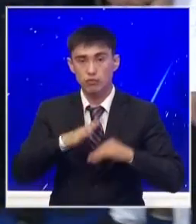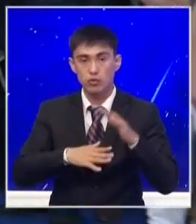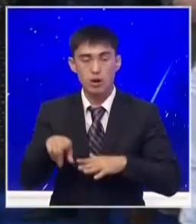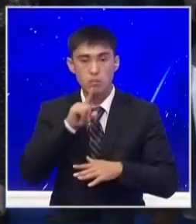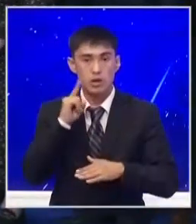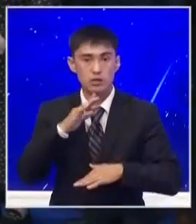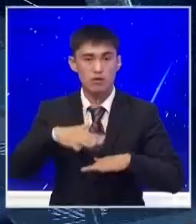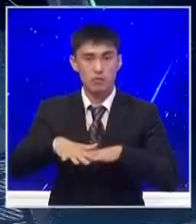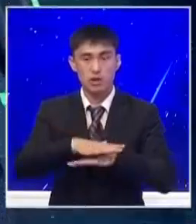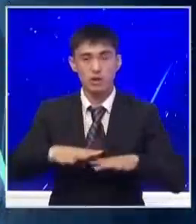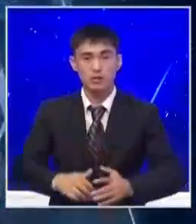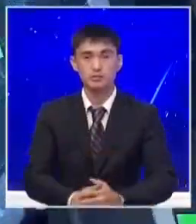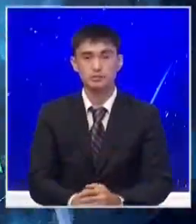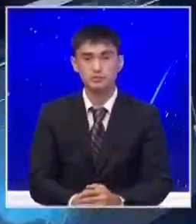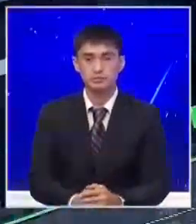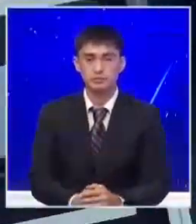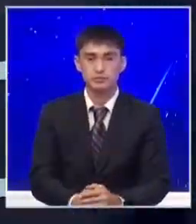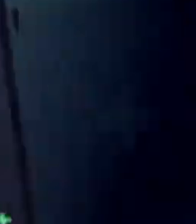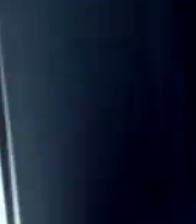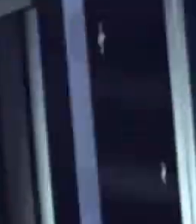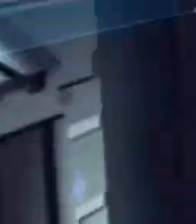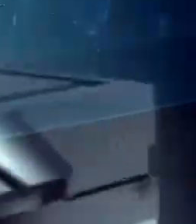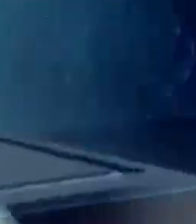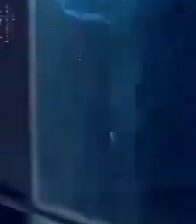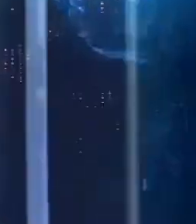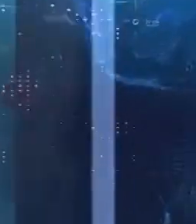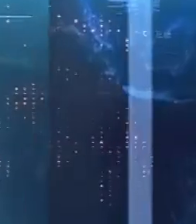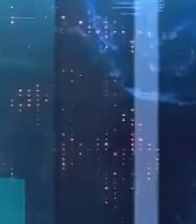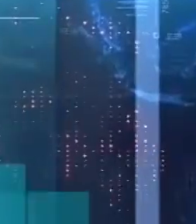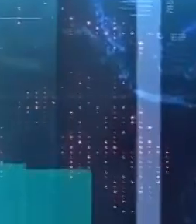молодого поколения. Эльвира Ликерова, Жасулан Шинкенже, Кайрат Костурганов, телеканал ЖТСУ.